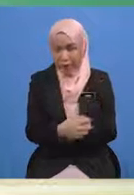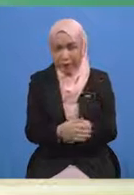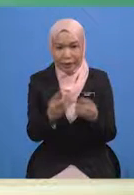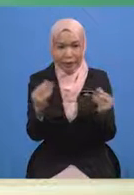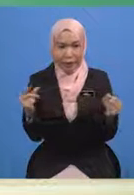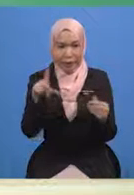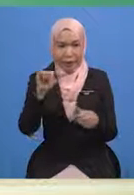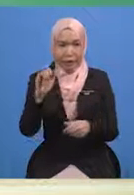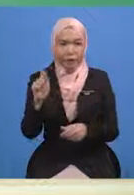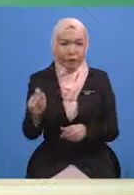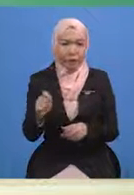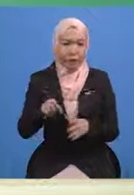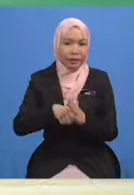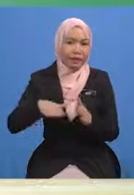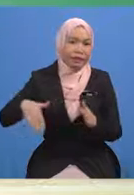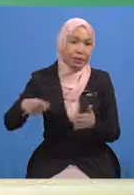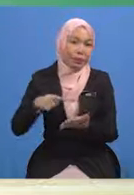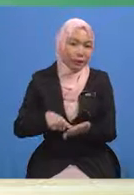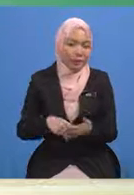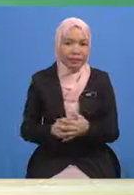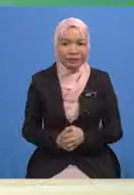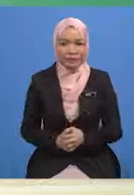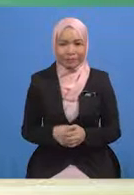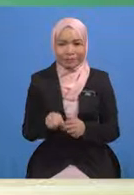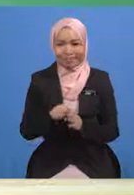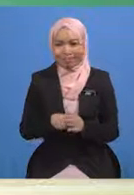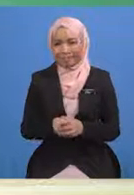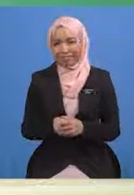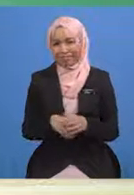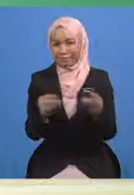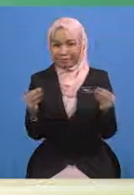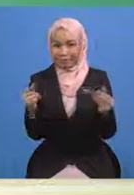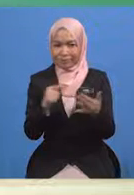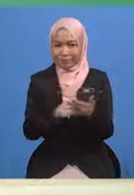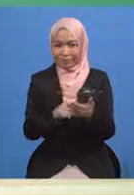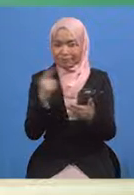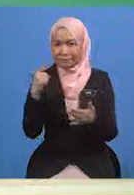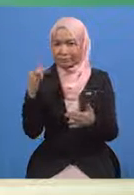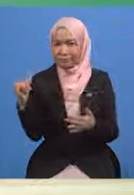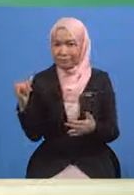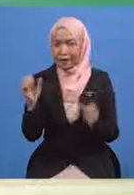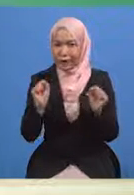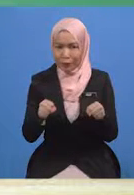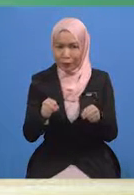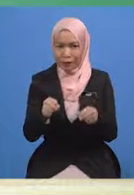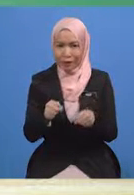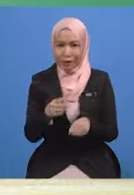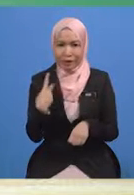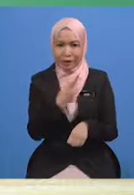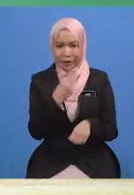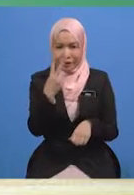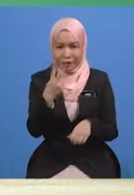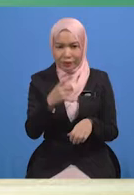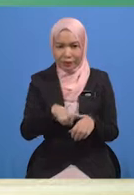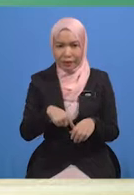tanah liat sebelum ini? Tanah liat selalunya boleh didapati di